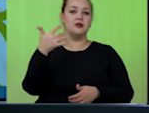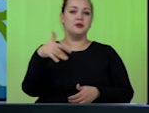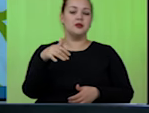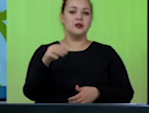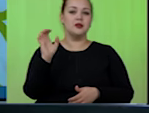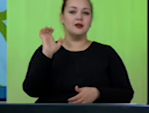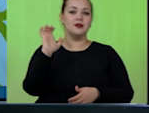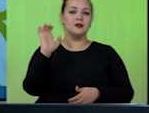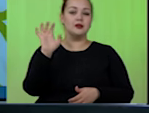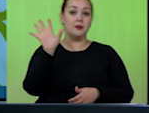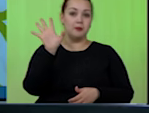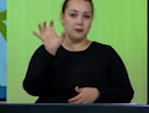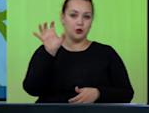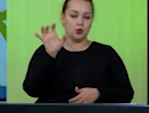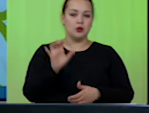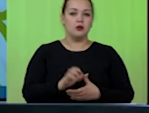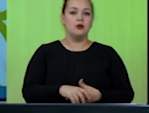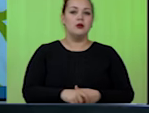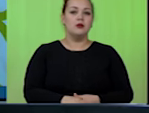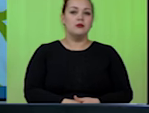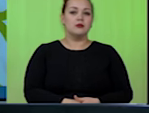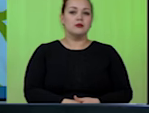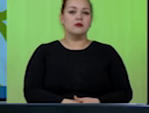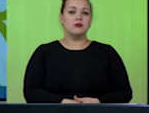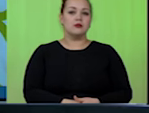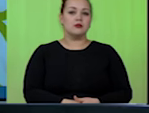250. С. 500.